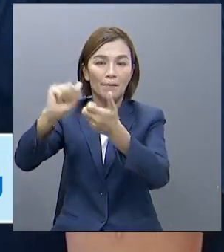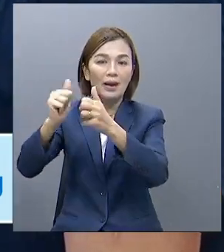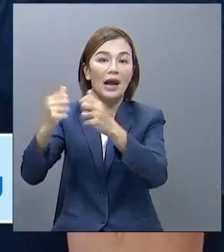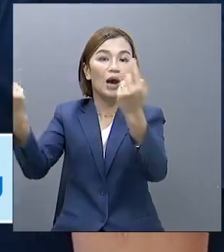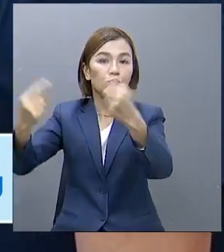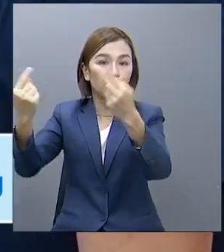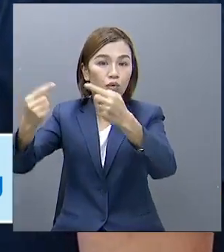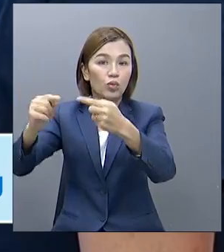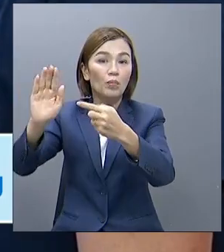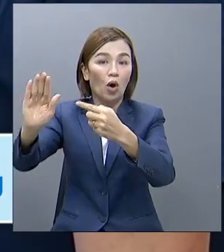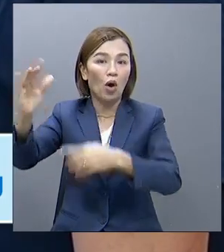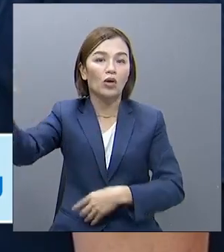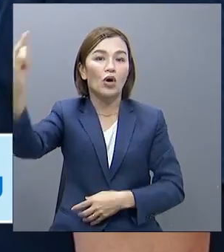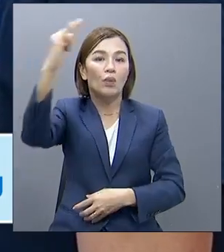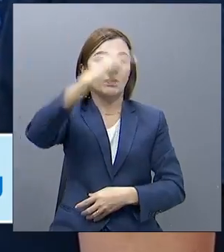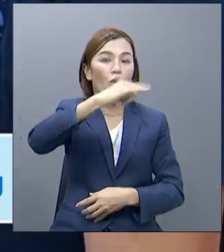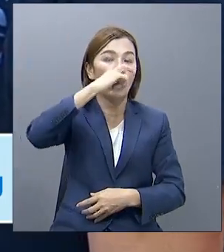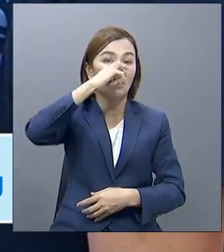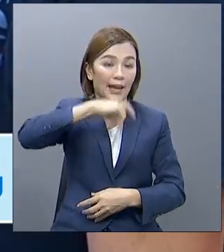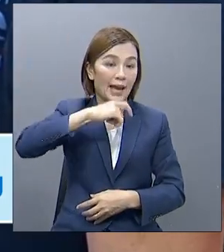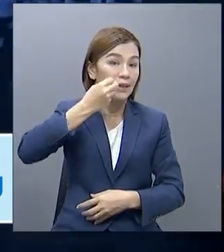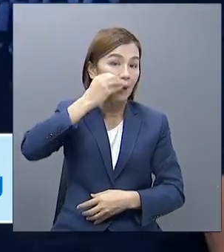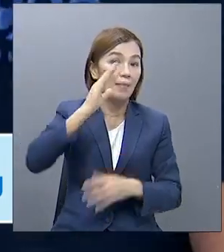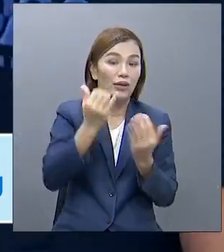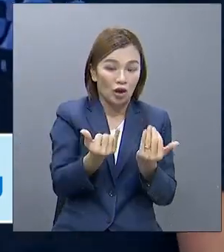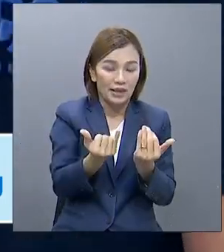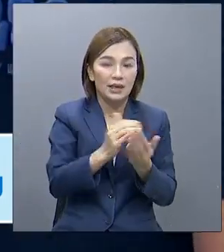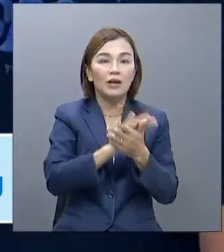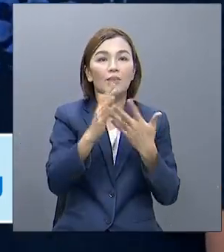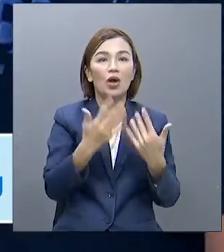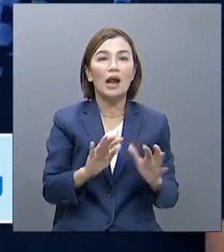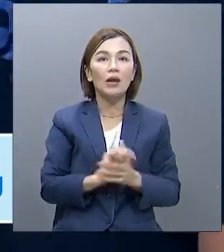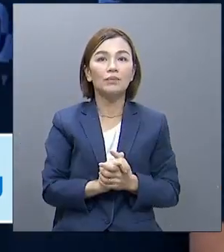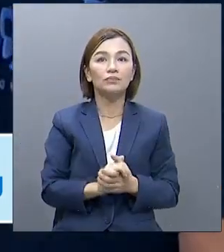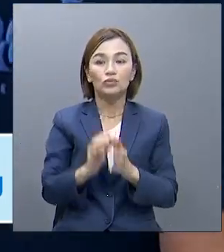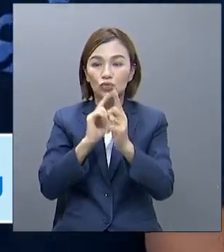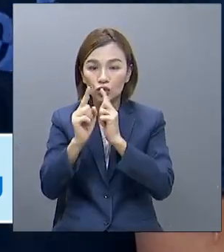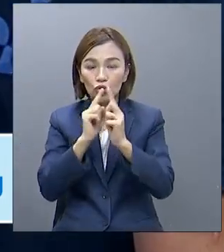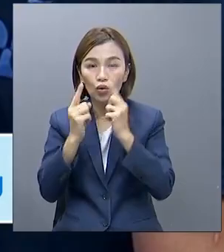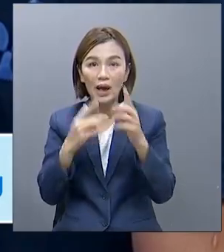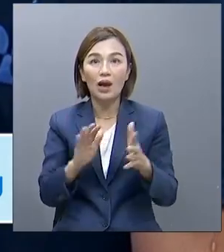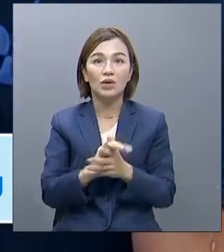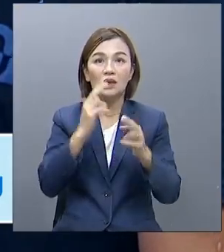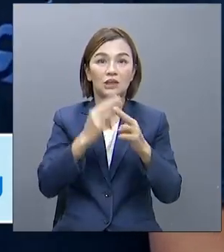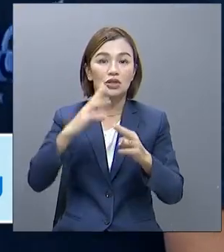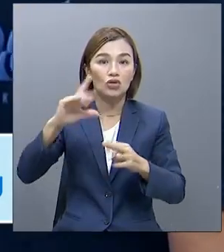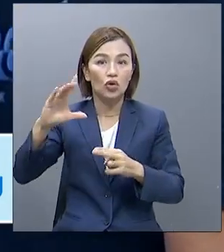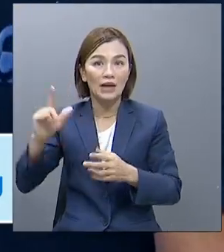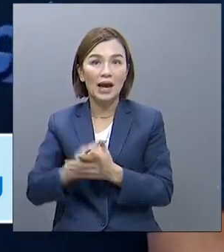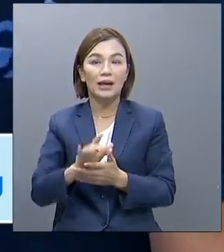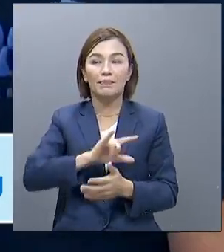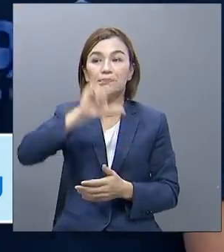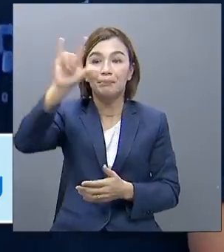งบในพื้นที่ก็เดินทางกลับมาที่ประเทศไทยแล้วจากการพูดคุยสอบถามค่ะก็พบว่านายโชคชัยเนี่ยเพิ่งไปทำงานได้9เดือนด้ว